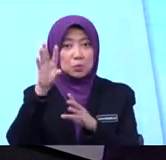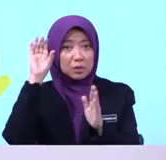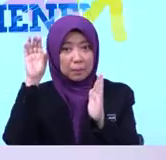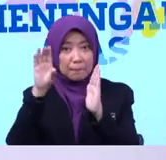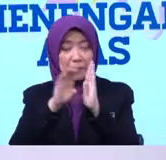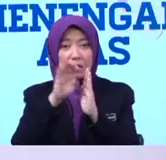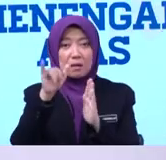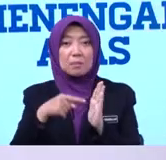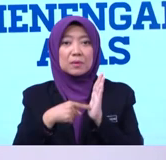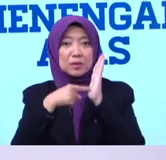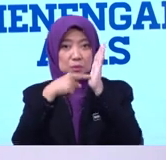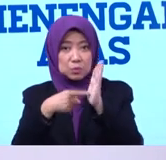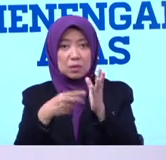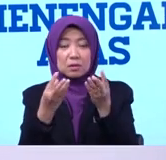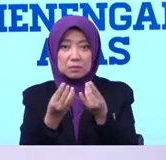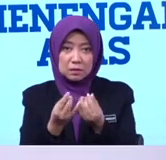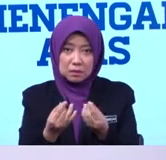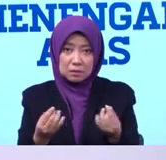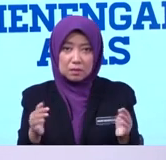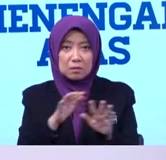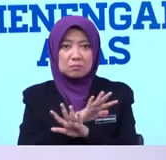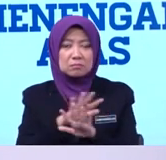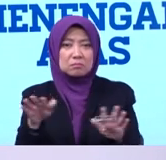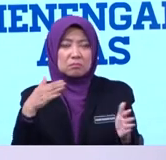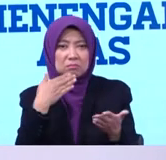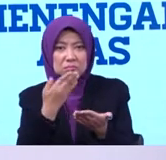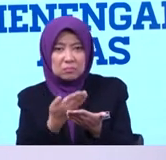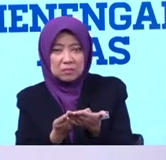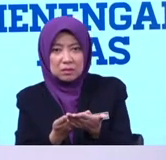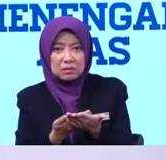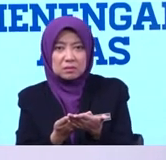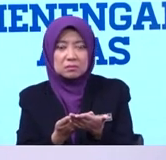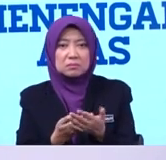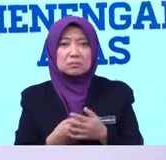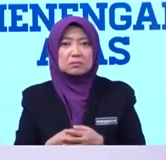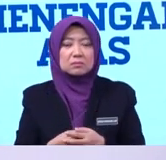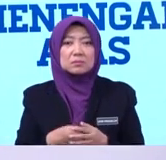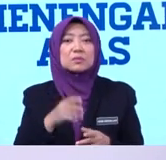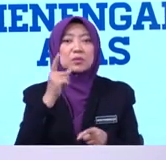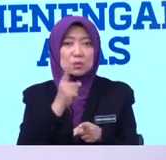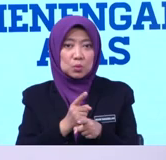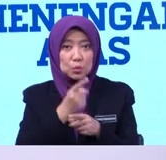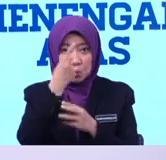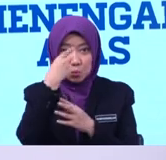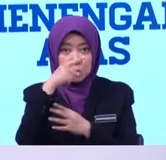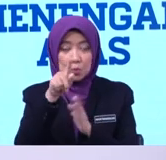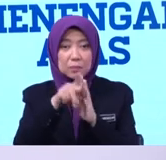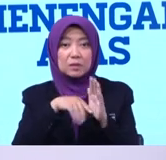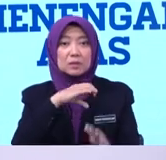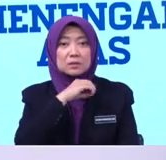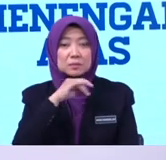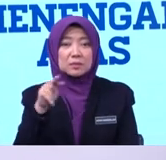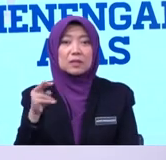yang menunjukkan situasi tanah yang tidak subur itu Insan kata itu adalah betul untuk pencemaran